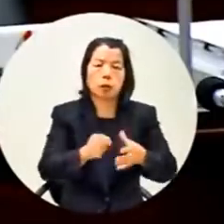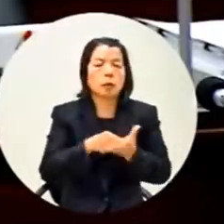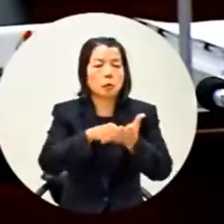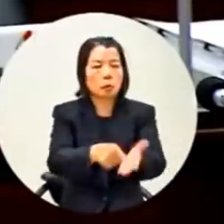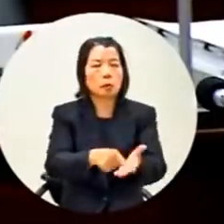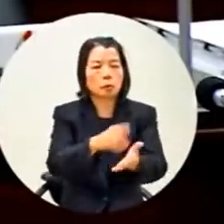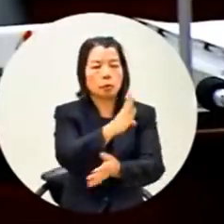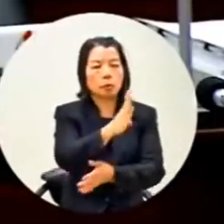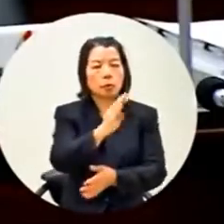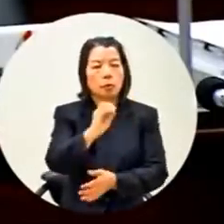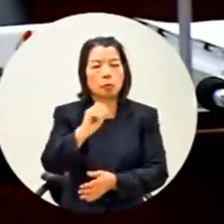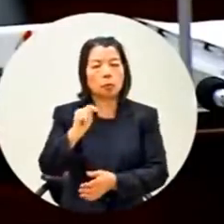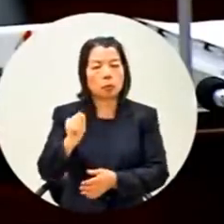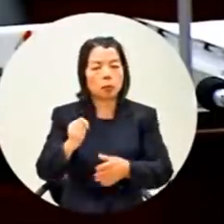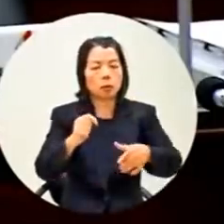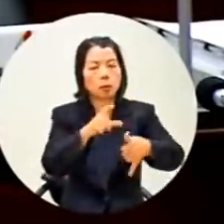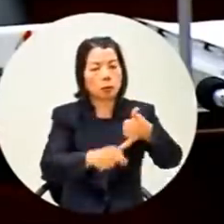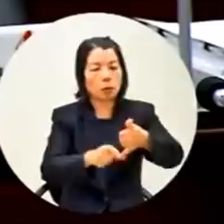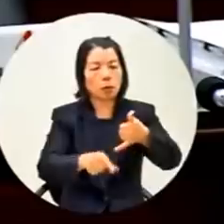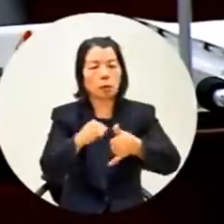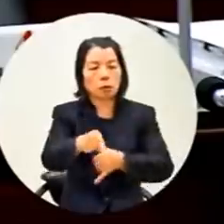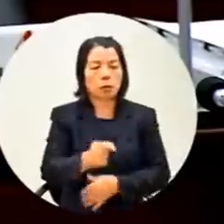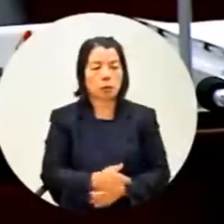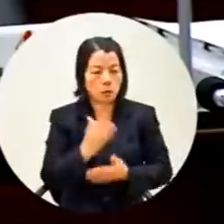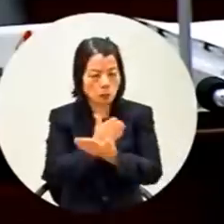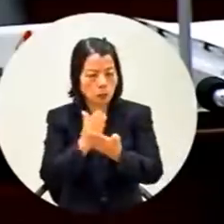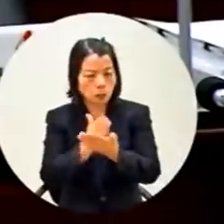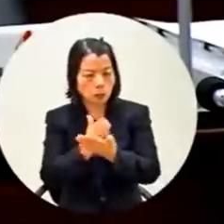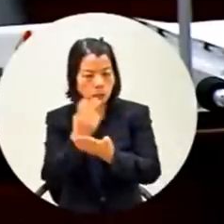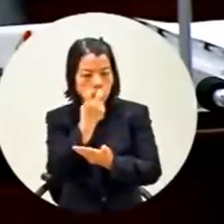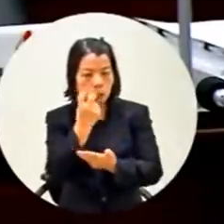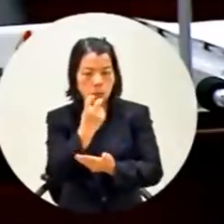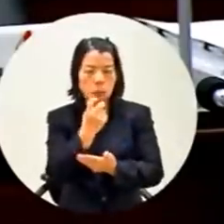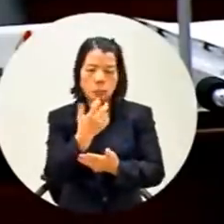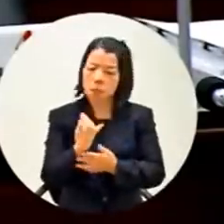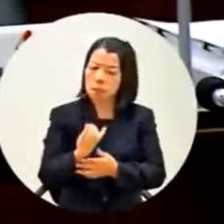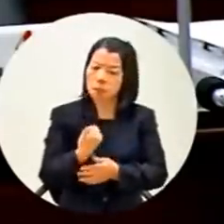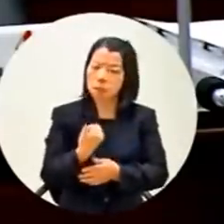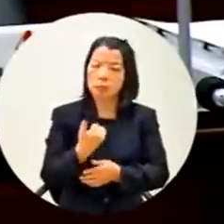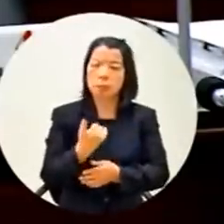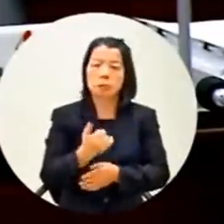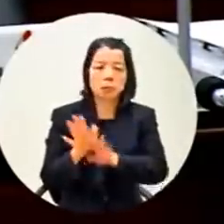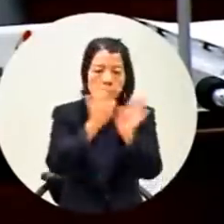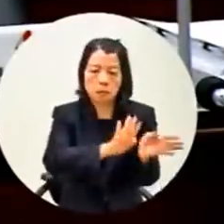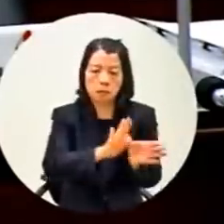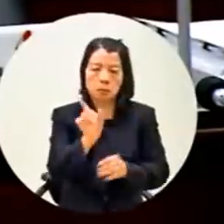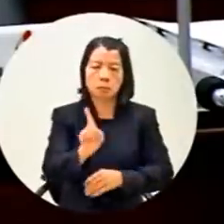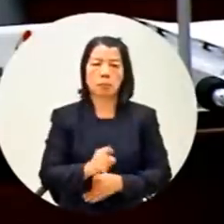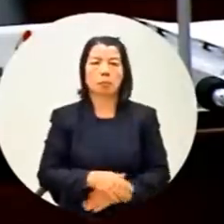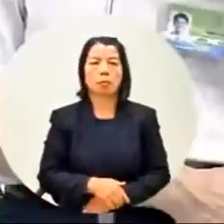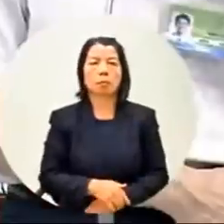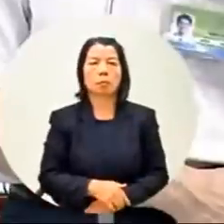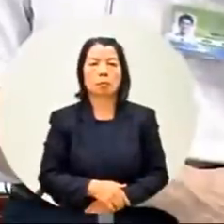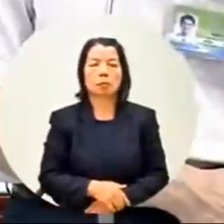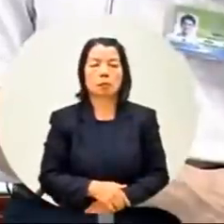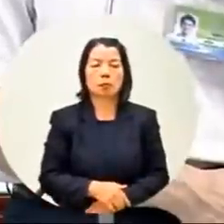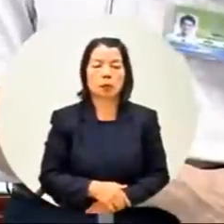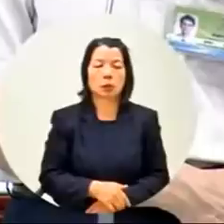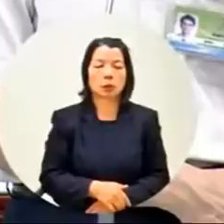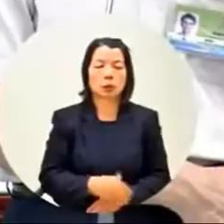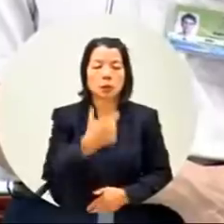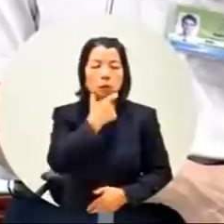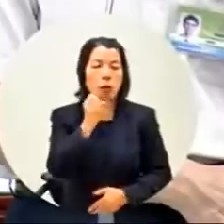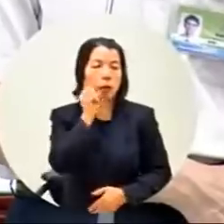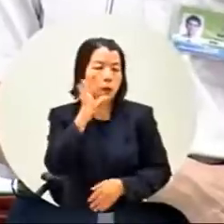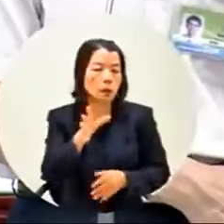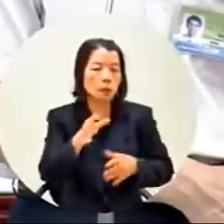发案之后，我们审理的情况是怎么样？局长， 请黄代理局长答复。 唐荣公司他所